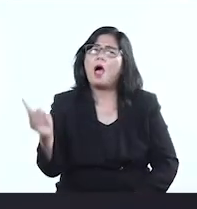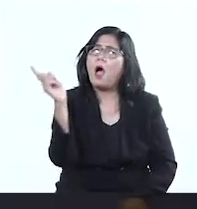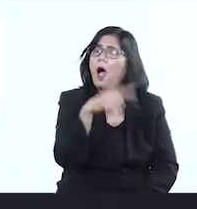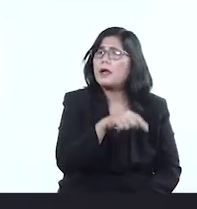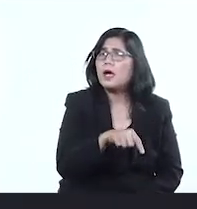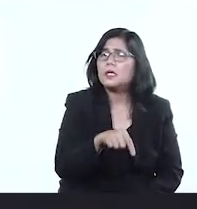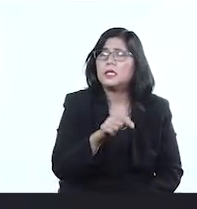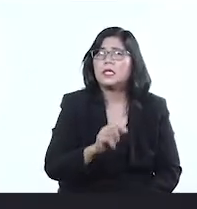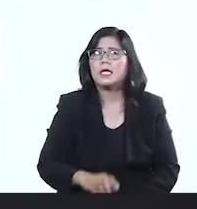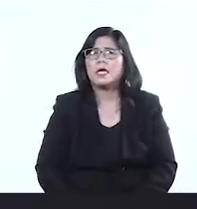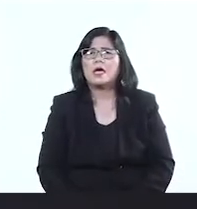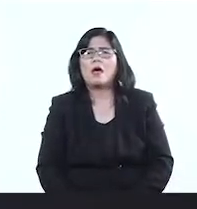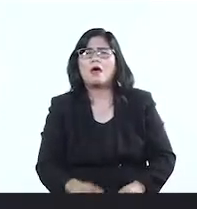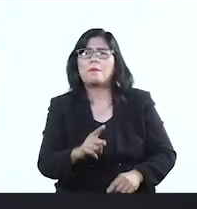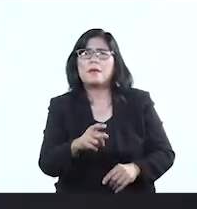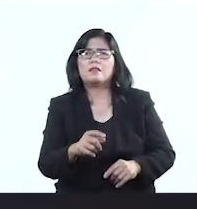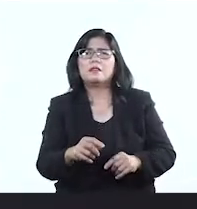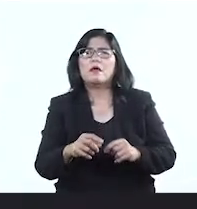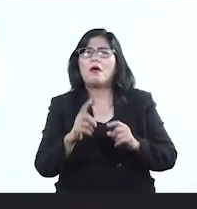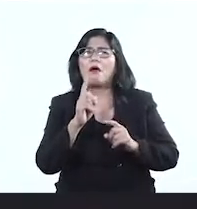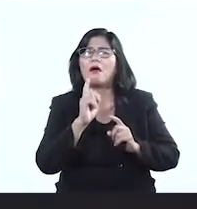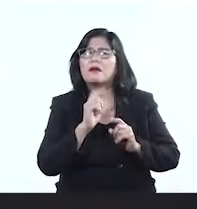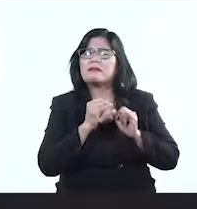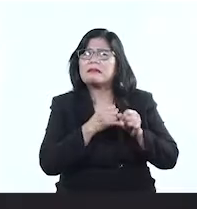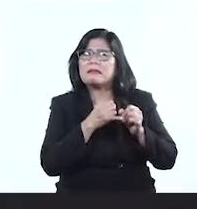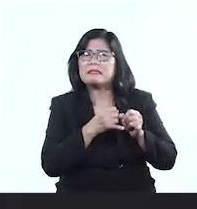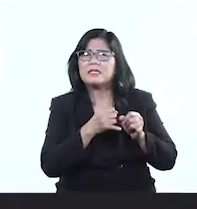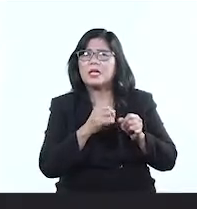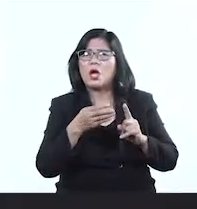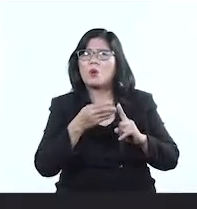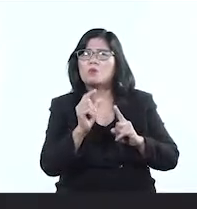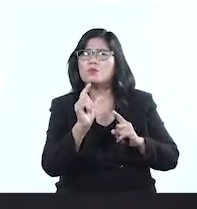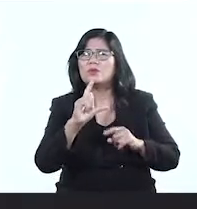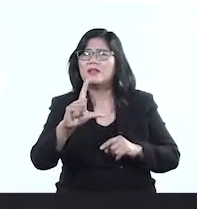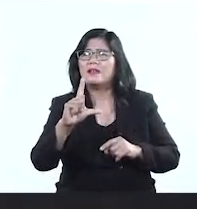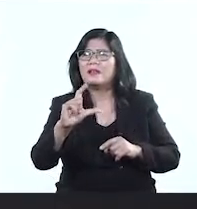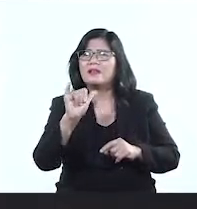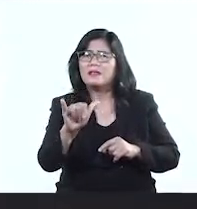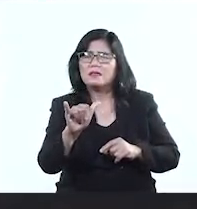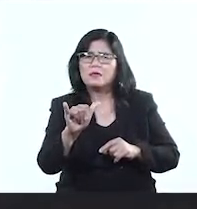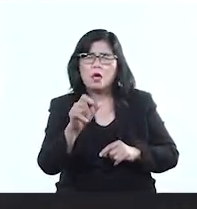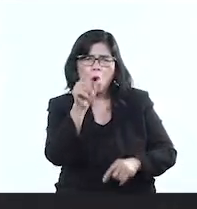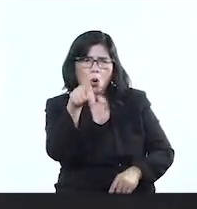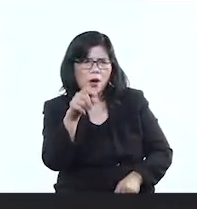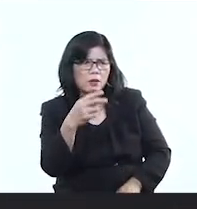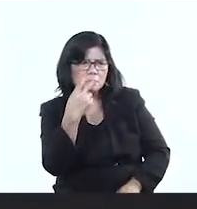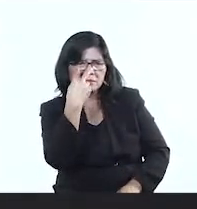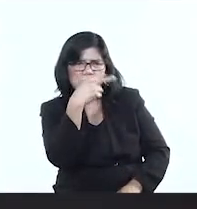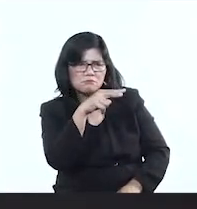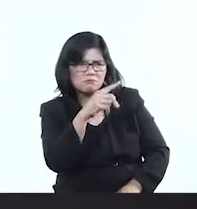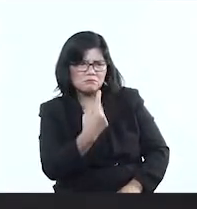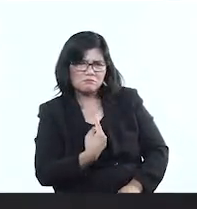Ki Patrick dan pembullyan Hai orang kadangkala enggak melihat dirinya sendiri